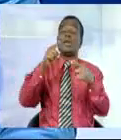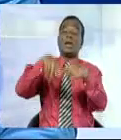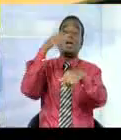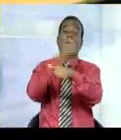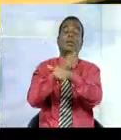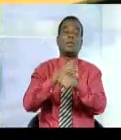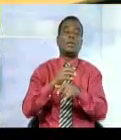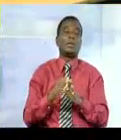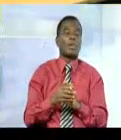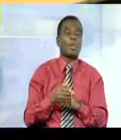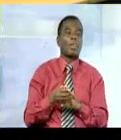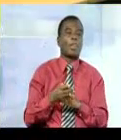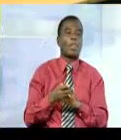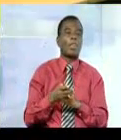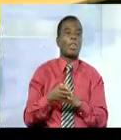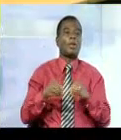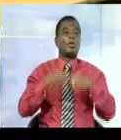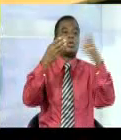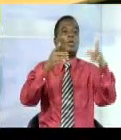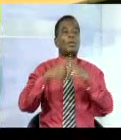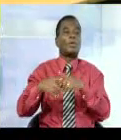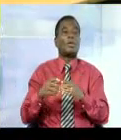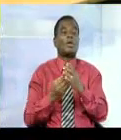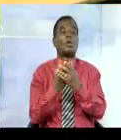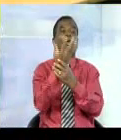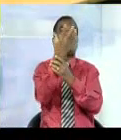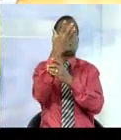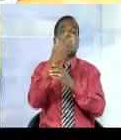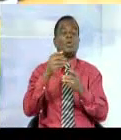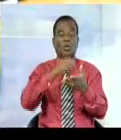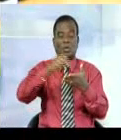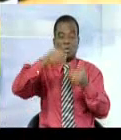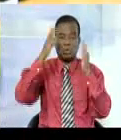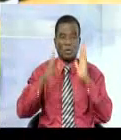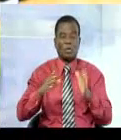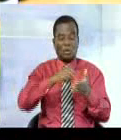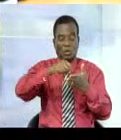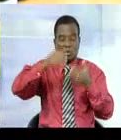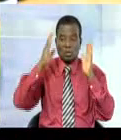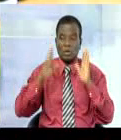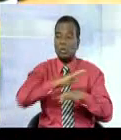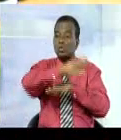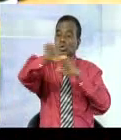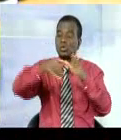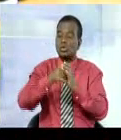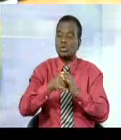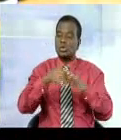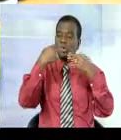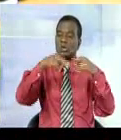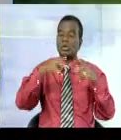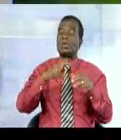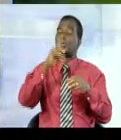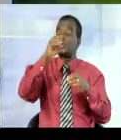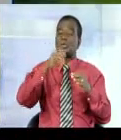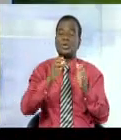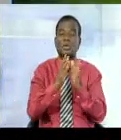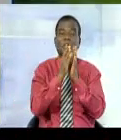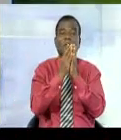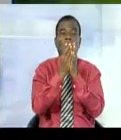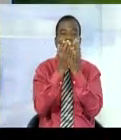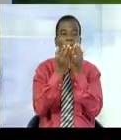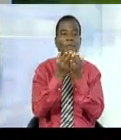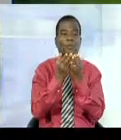Zani. Destiné à faire la promotion des éditeurs, des écrivains et de toute l'industrie du livre, le